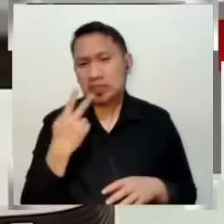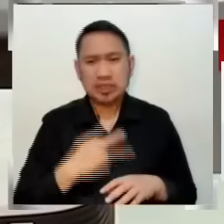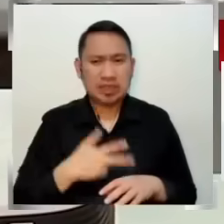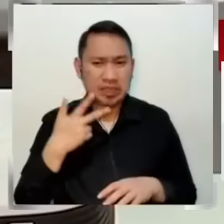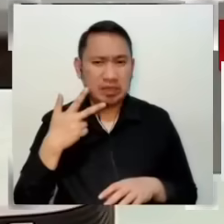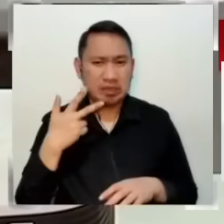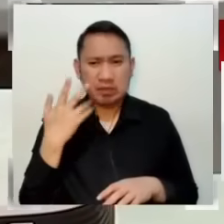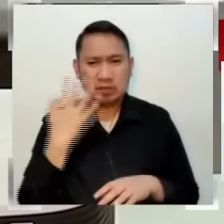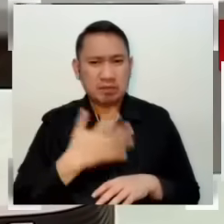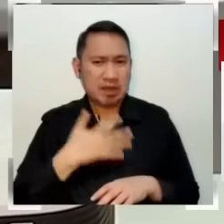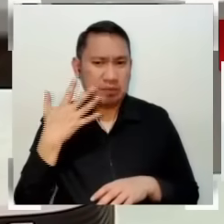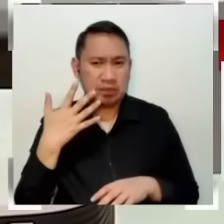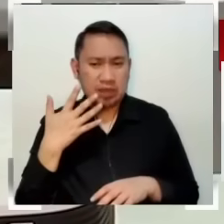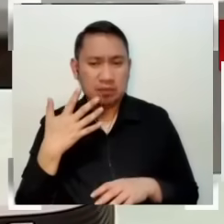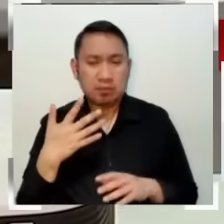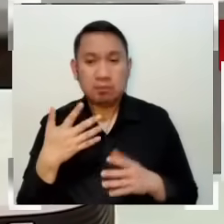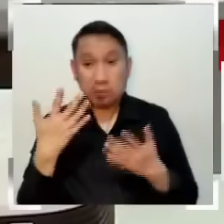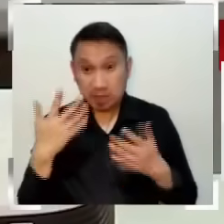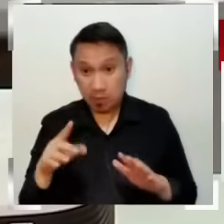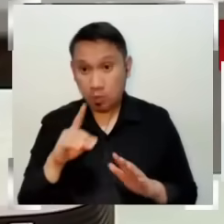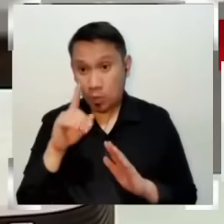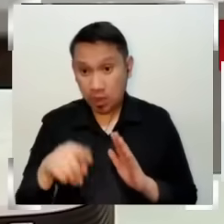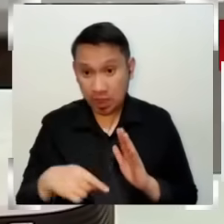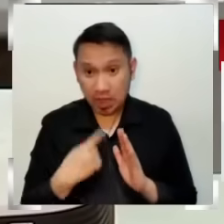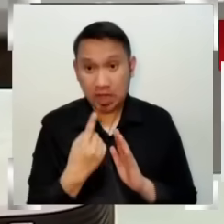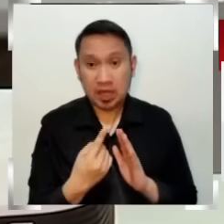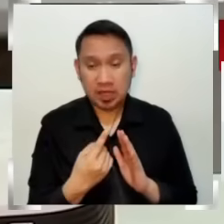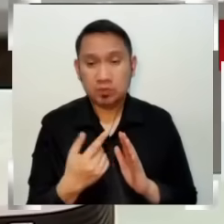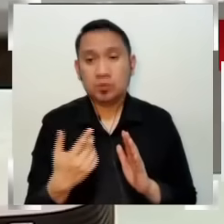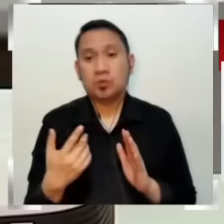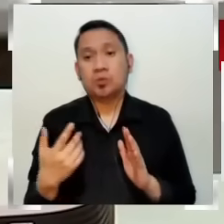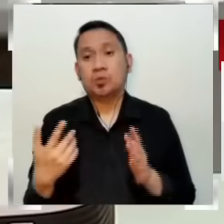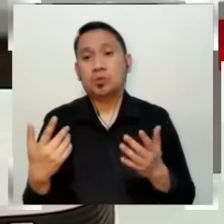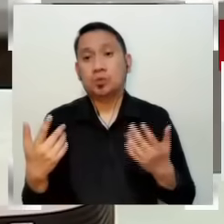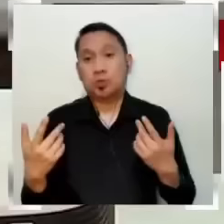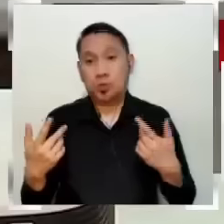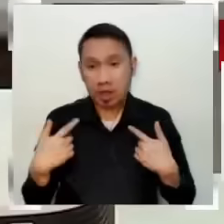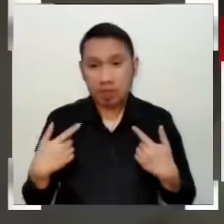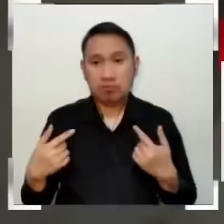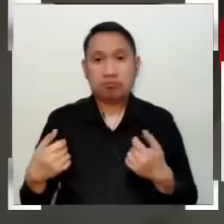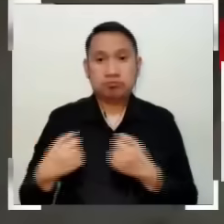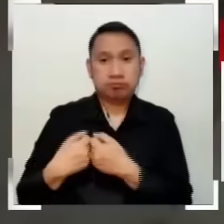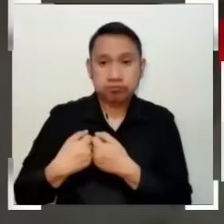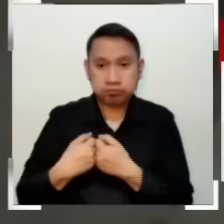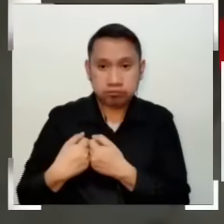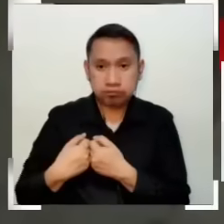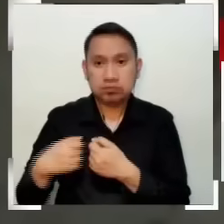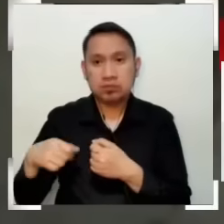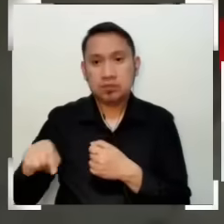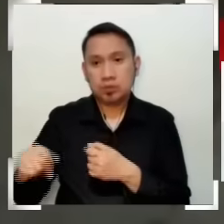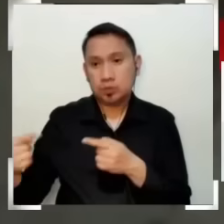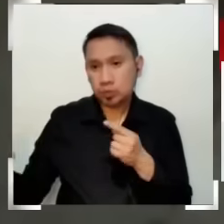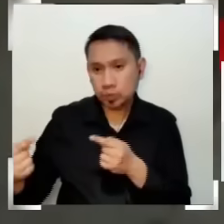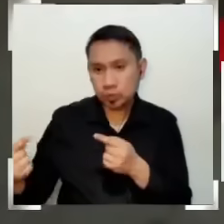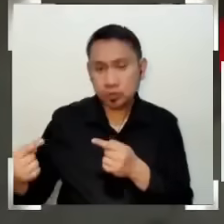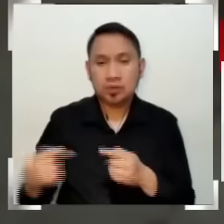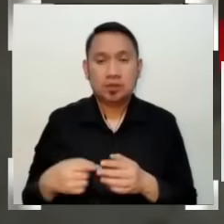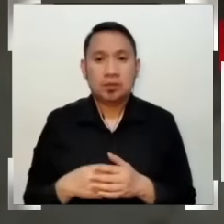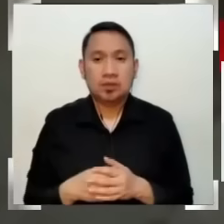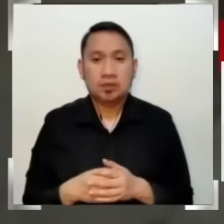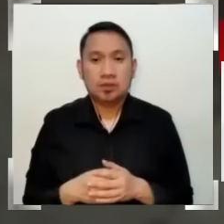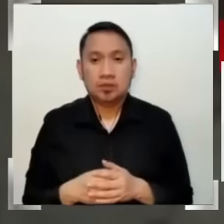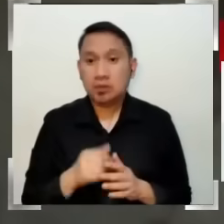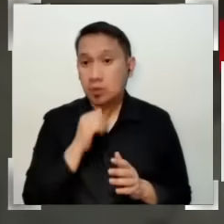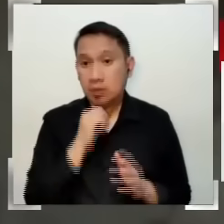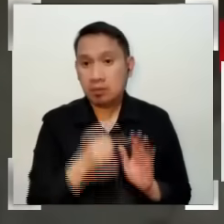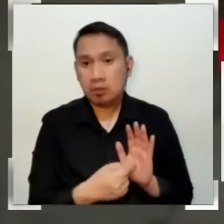later, nagkaroon ng insidente po dyan sa may Rebecca compound. Hindi pa inihaharap sa media si